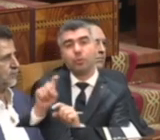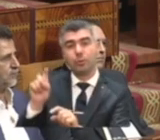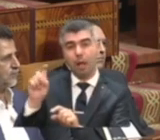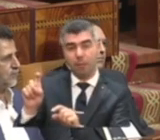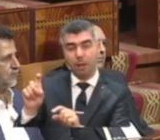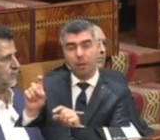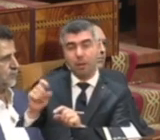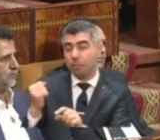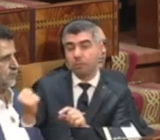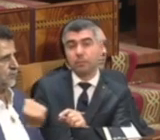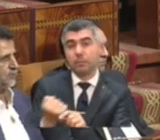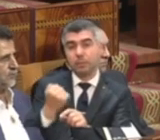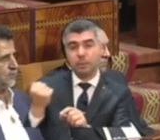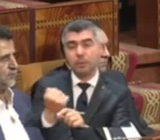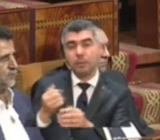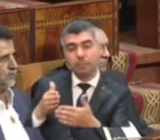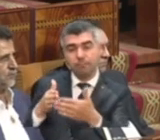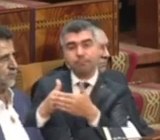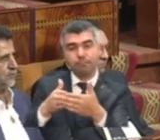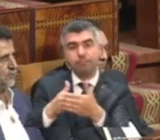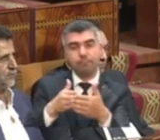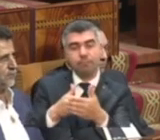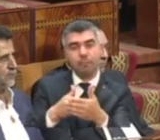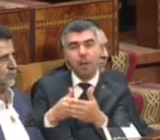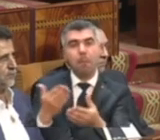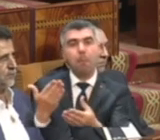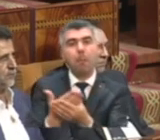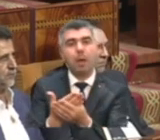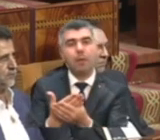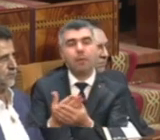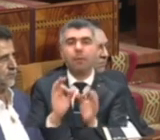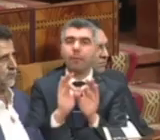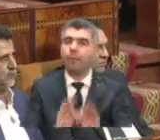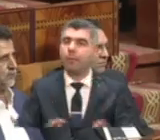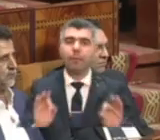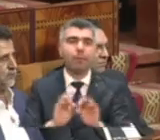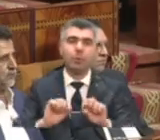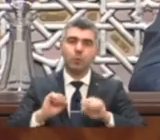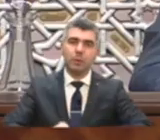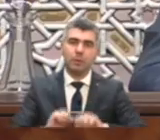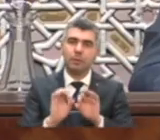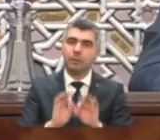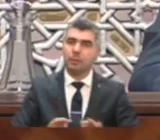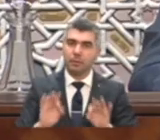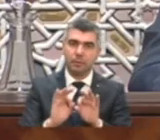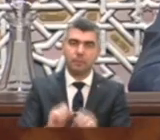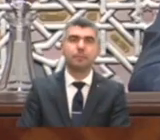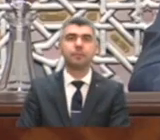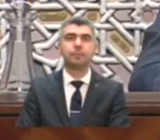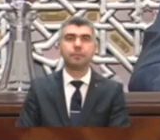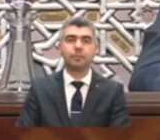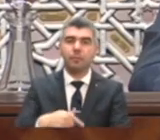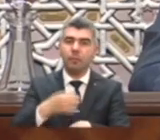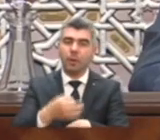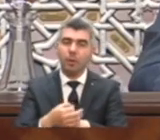طول الانتظار قد يجابه المواطن برفض الملف، يعني عاود المسطرة عاود من جديد. وحتى بعد طول الانتظار. سيدنا المحترم توقيت، هل